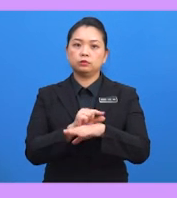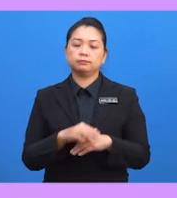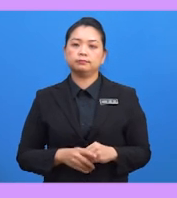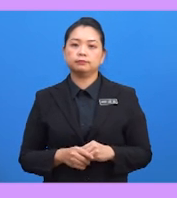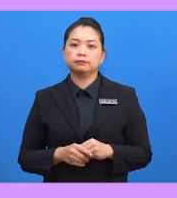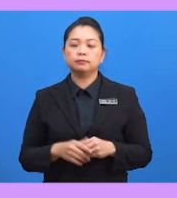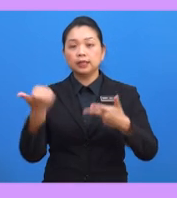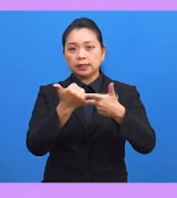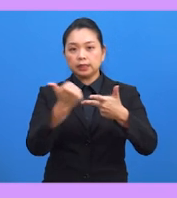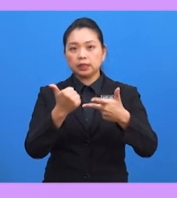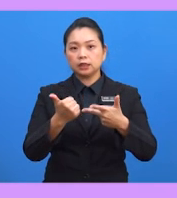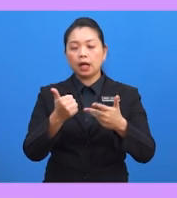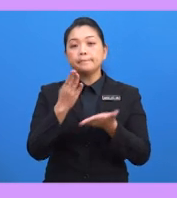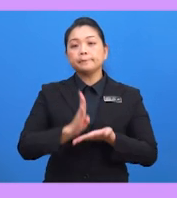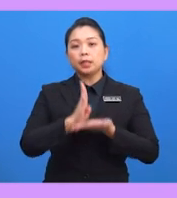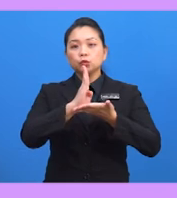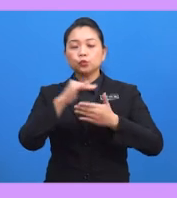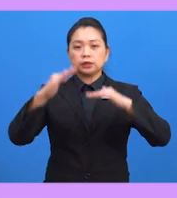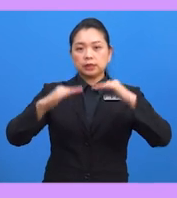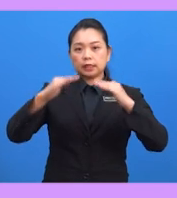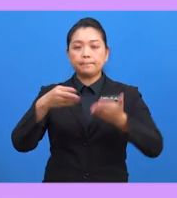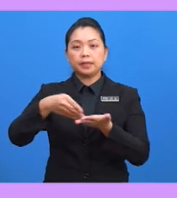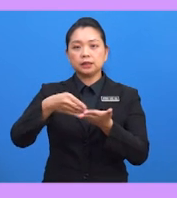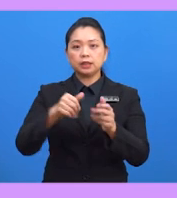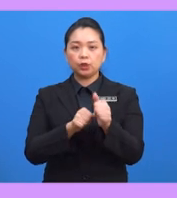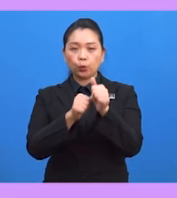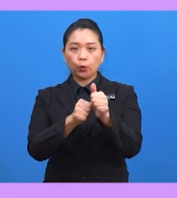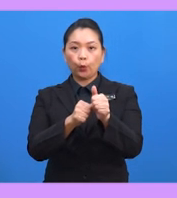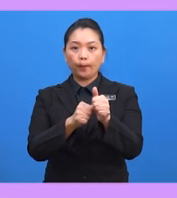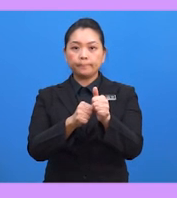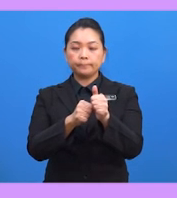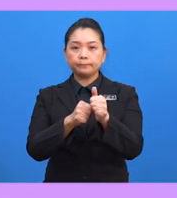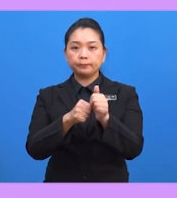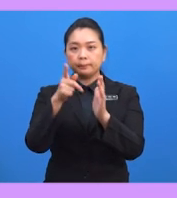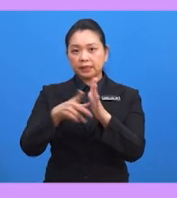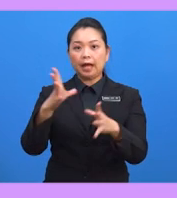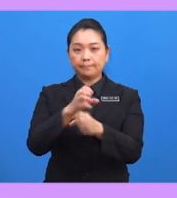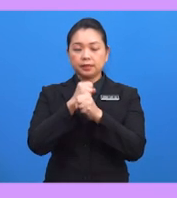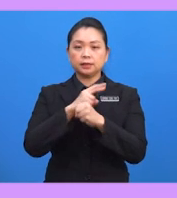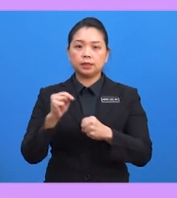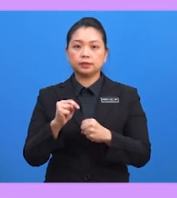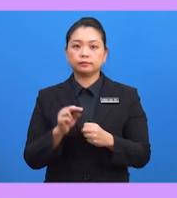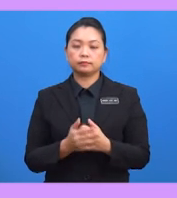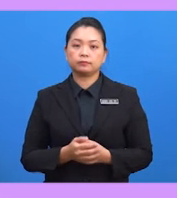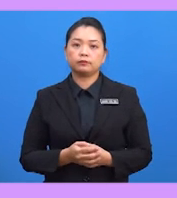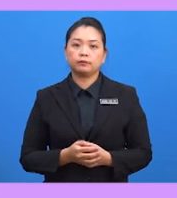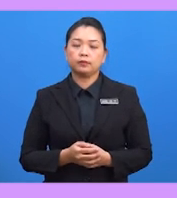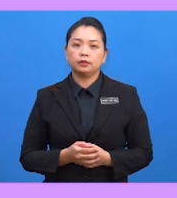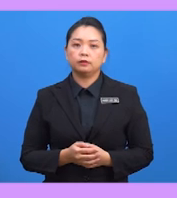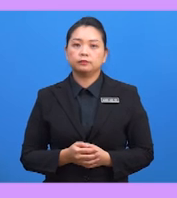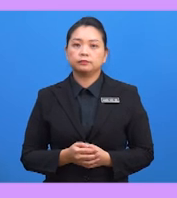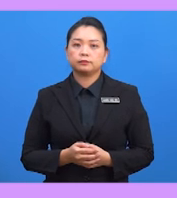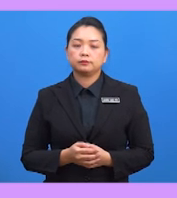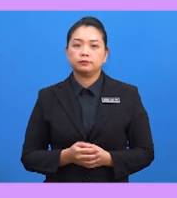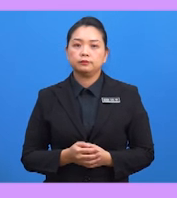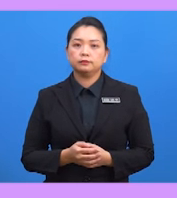membantu menyelaraskan perbelanjaan mengikut pendapatan. Oleh itu, individu akan